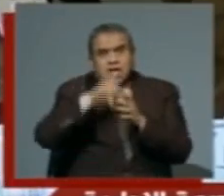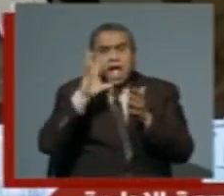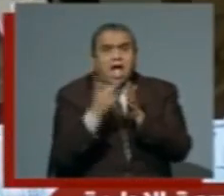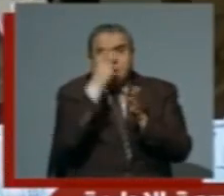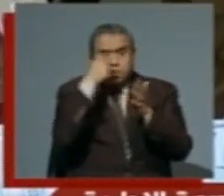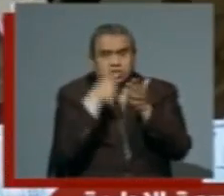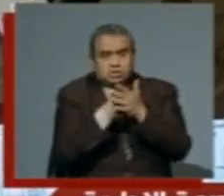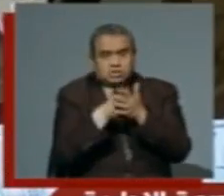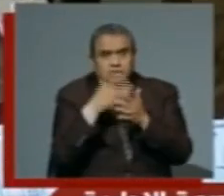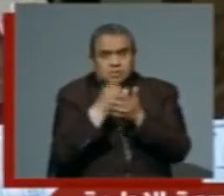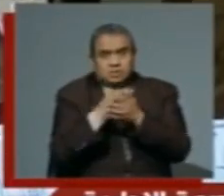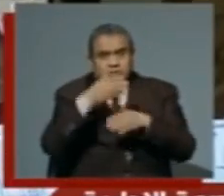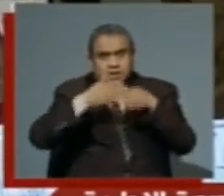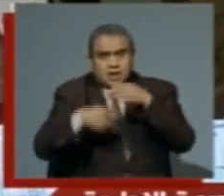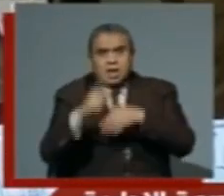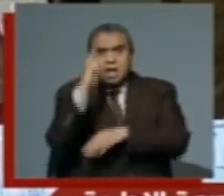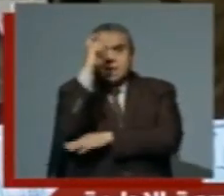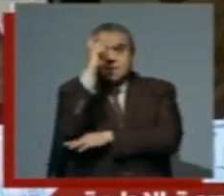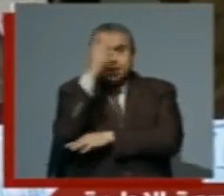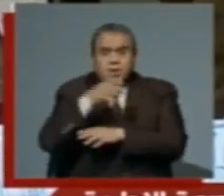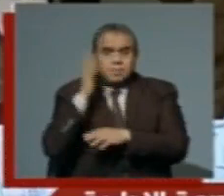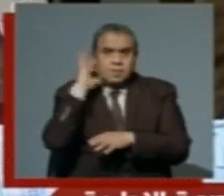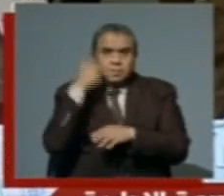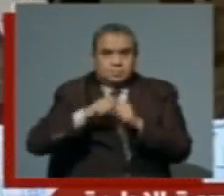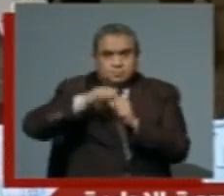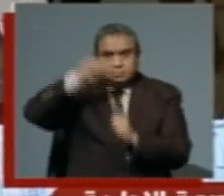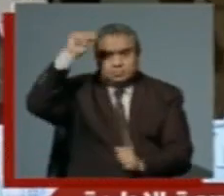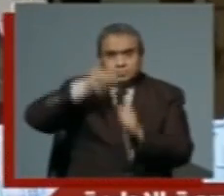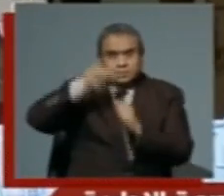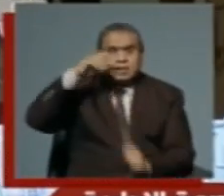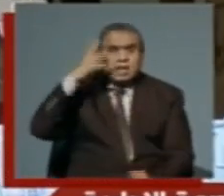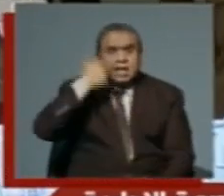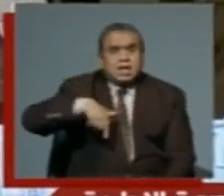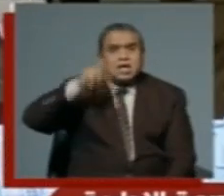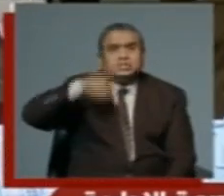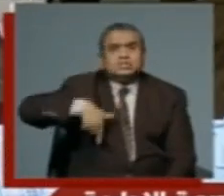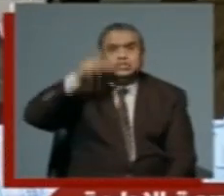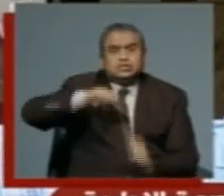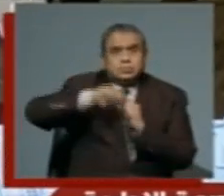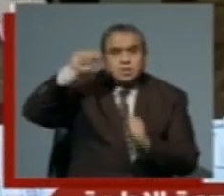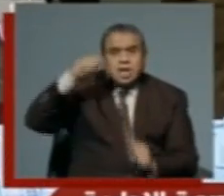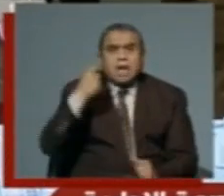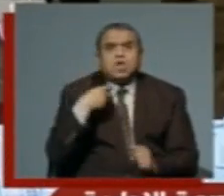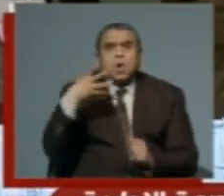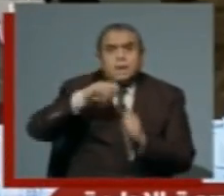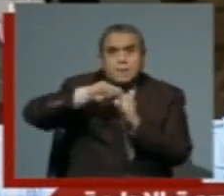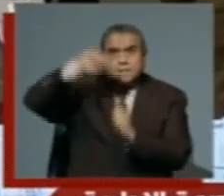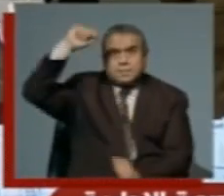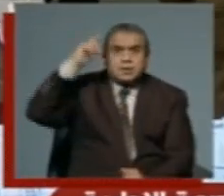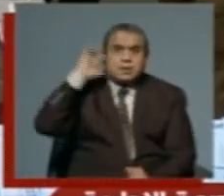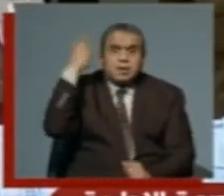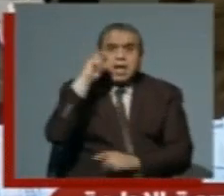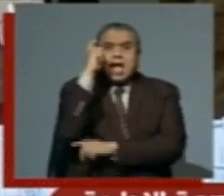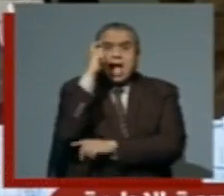للمنظر الداخلي والنمبر الداخلي ارتفاع 16 متر وخمسه واربعين سنتي وده اكبر نمبر في